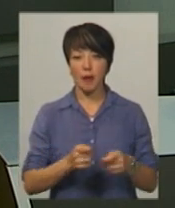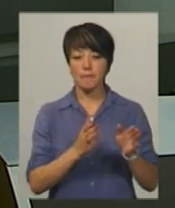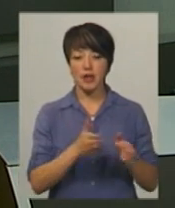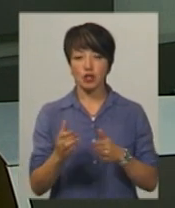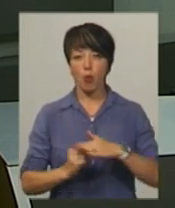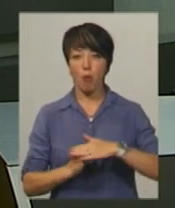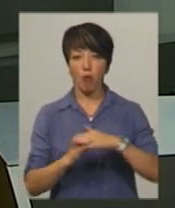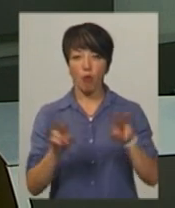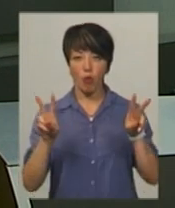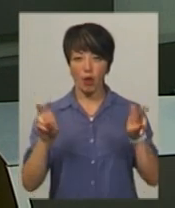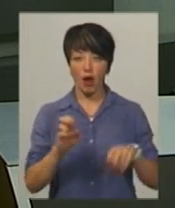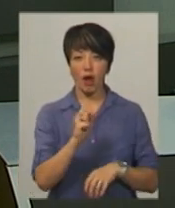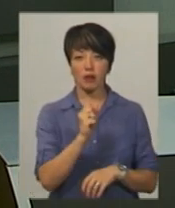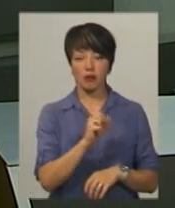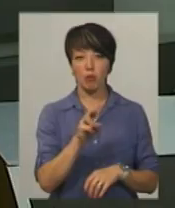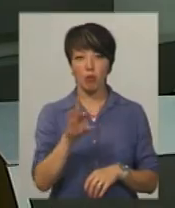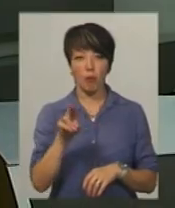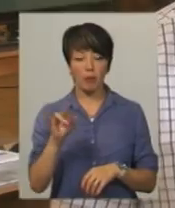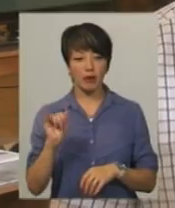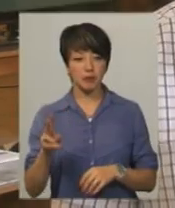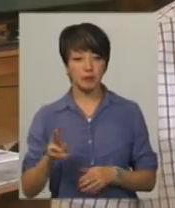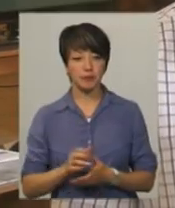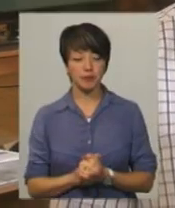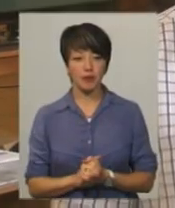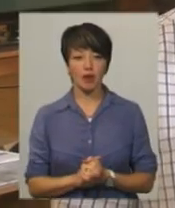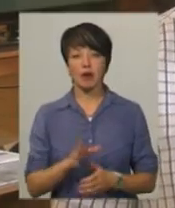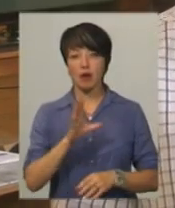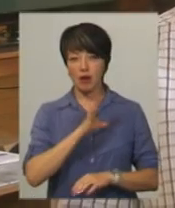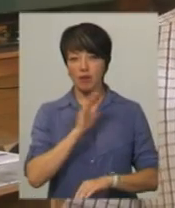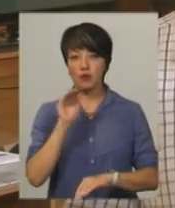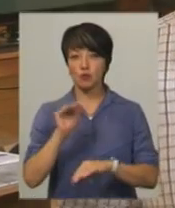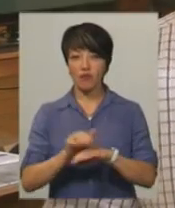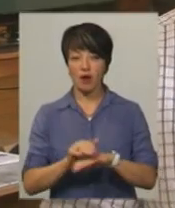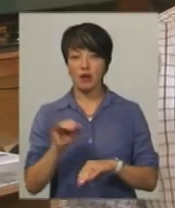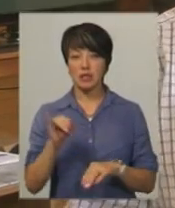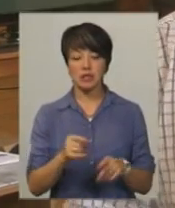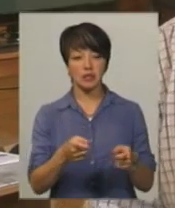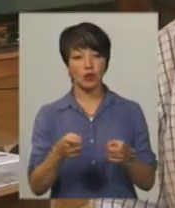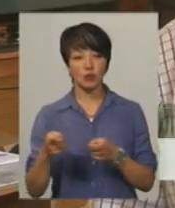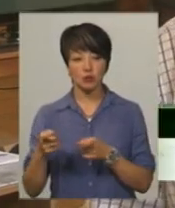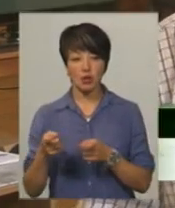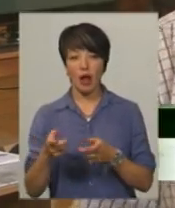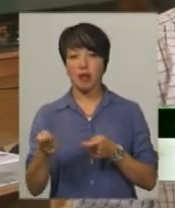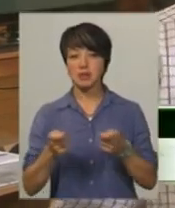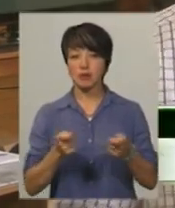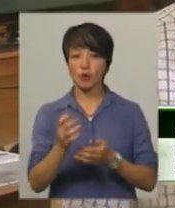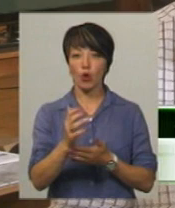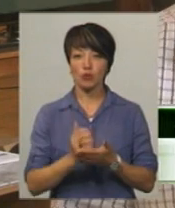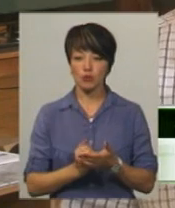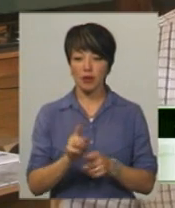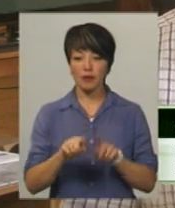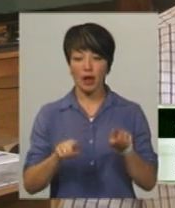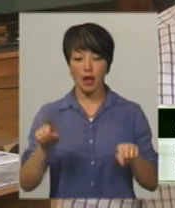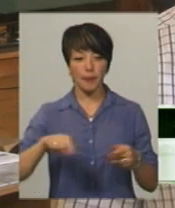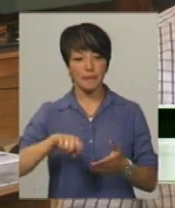мережі «Опора» в Хмельницькій області Андрій Попик. Фіксували, в принципі, і залучення адміністративного ресурсу в деяких містах.